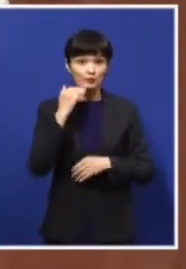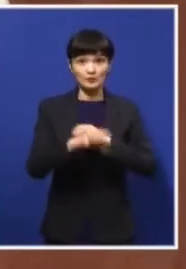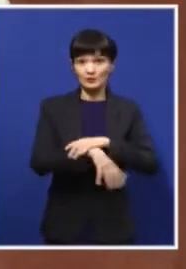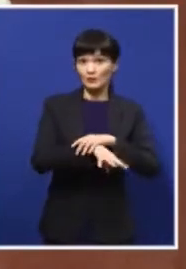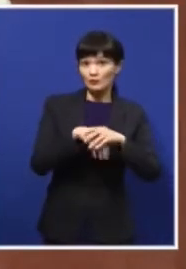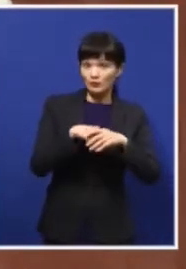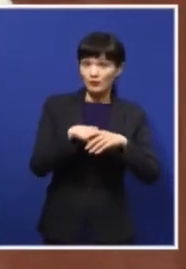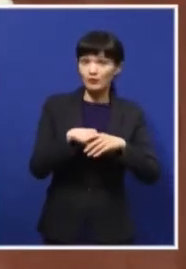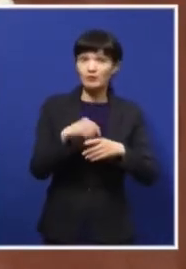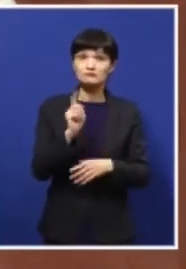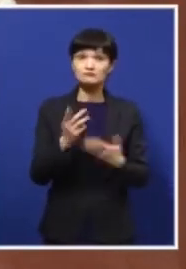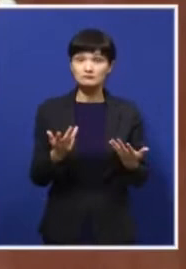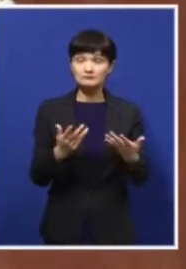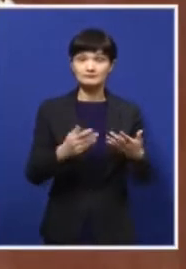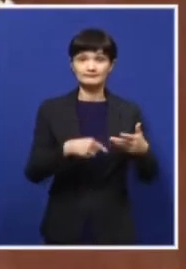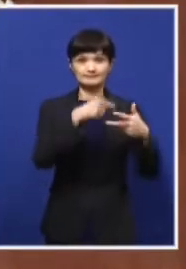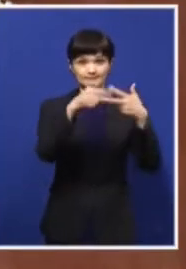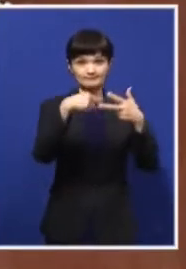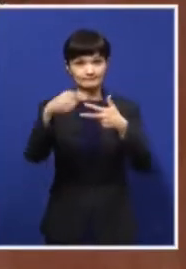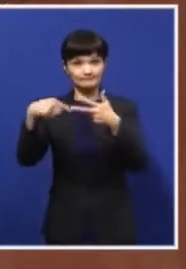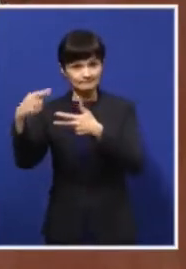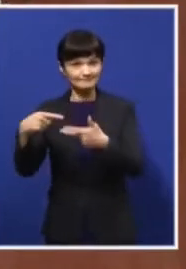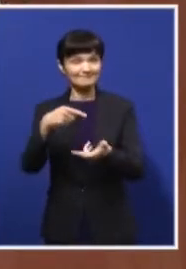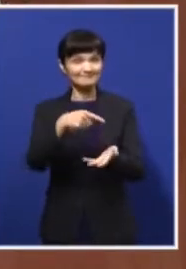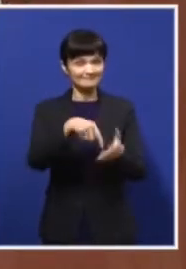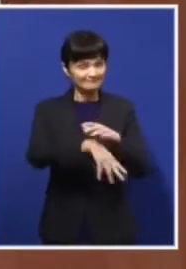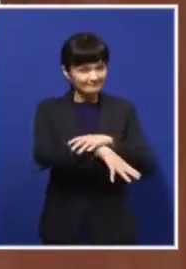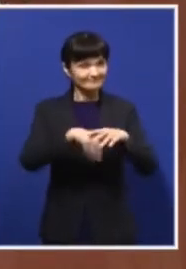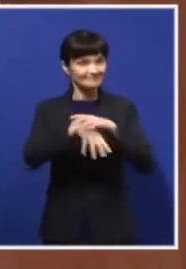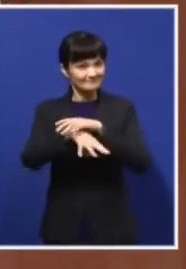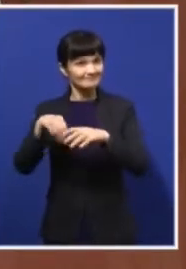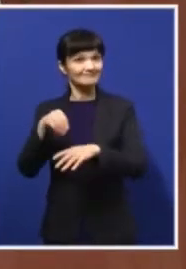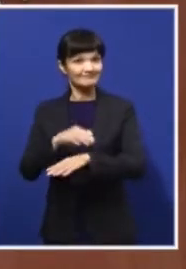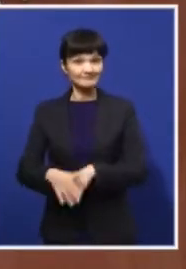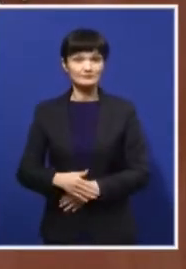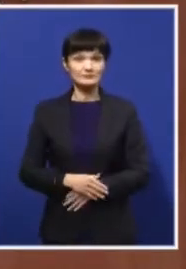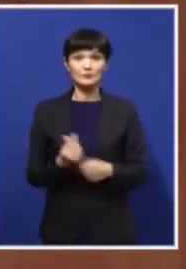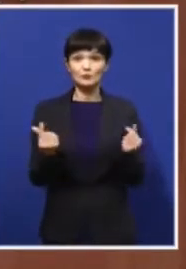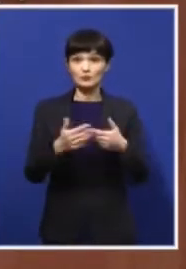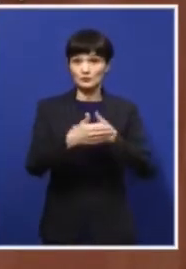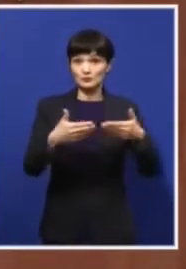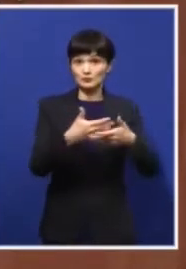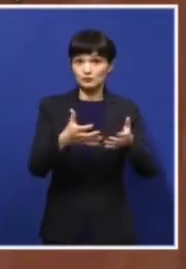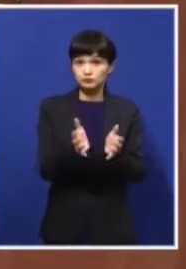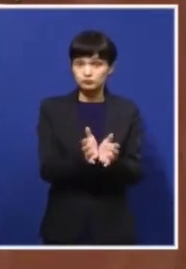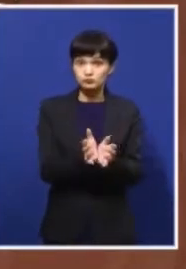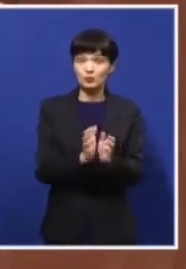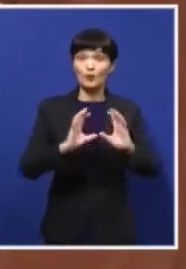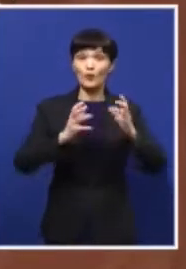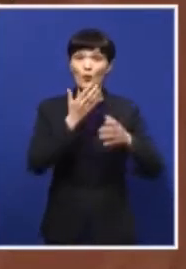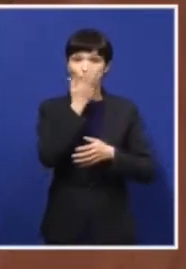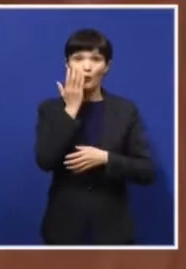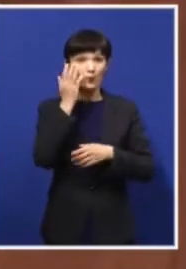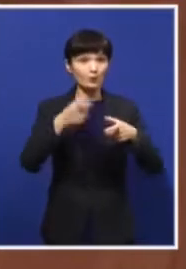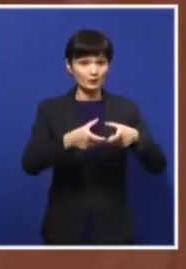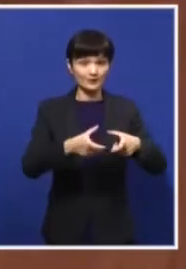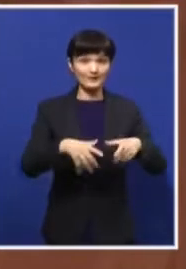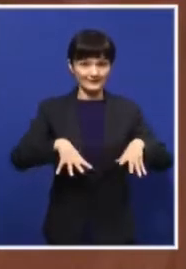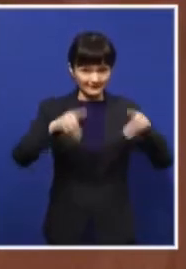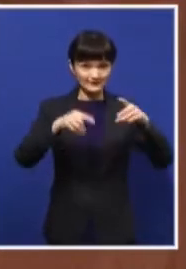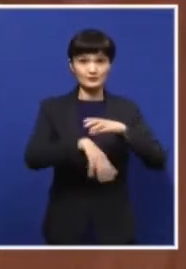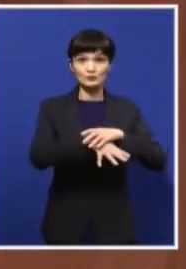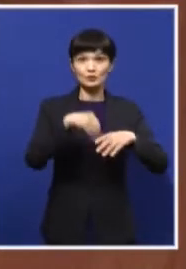哦。譬如说我宣传一下好了，交通部的国旅券第一次抽是在